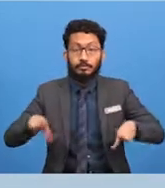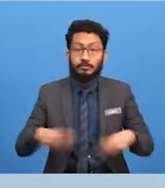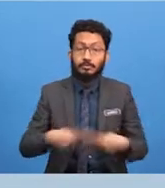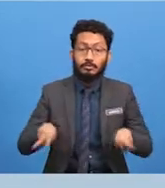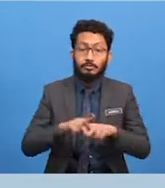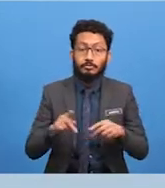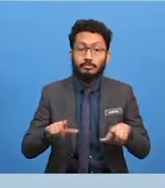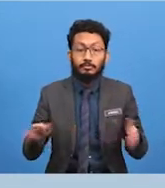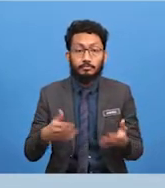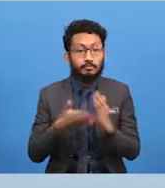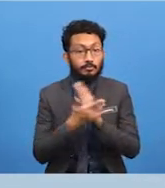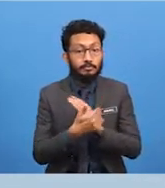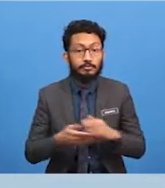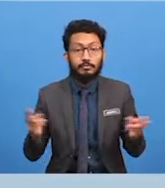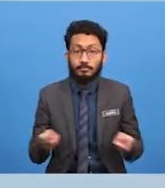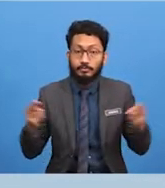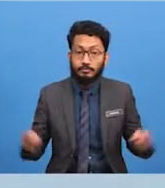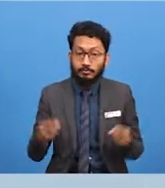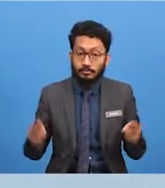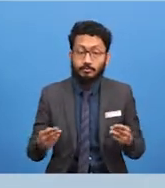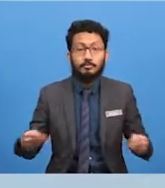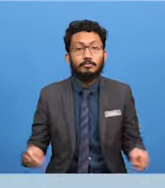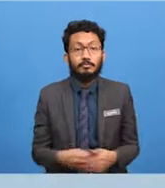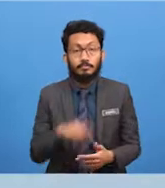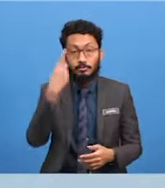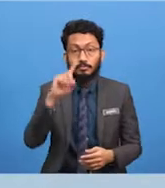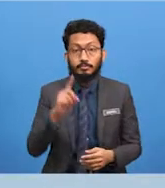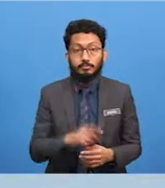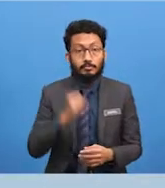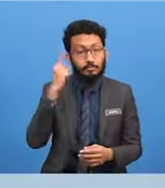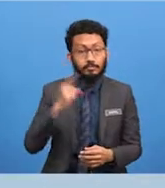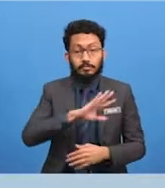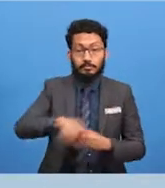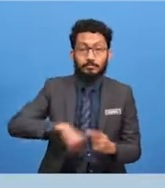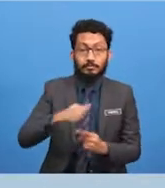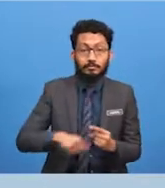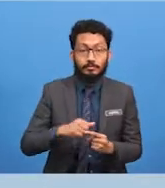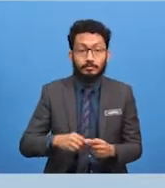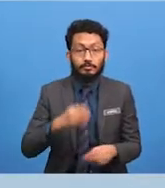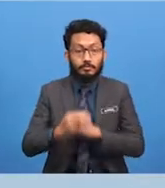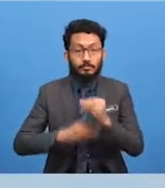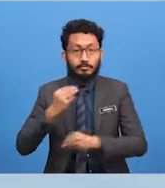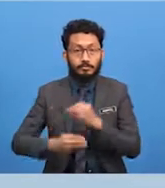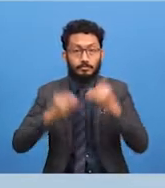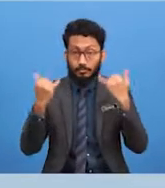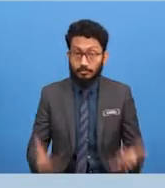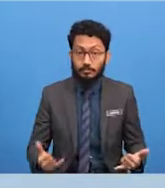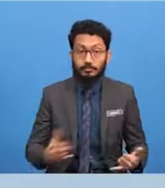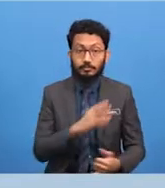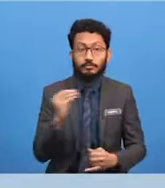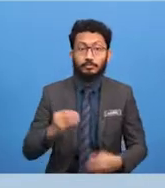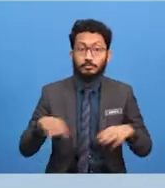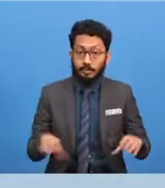pengurus dalam mengenalpasti corak persekitaran perniagaan masa kini dan membuat